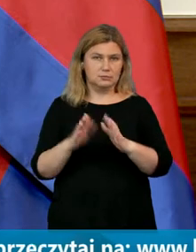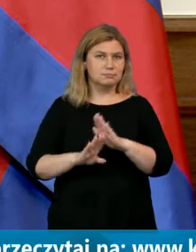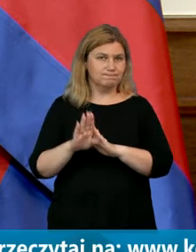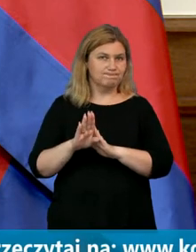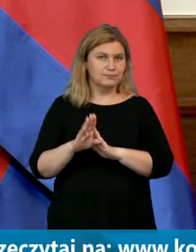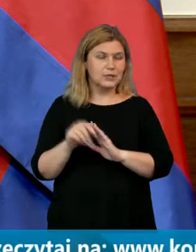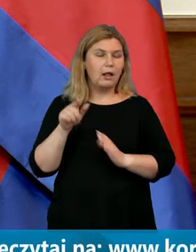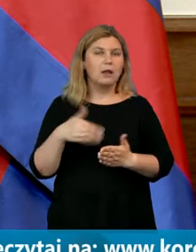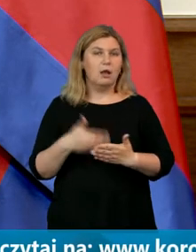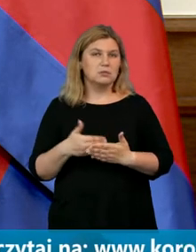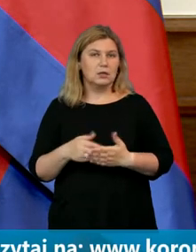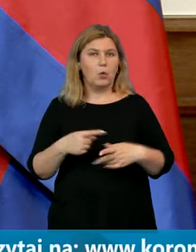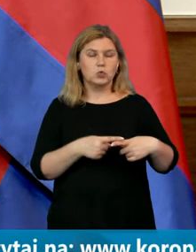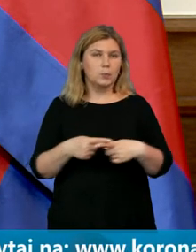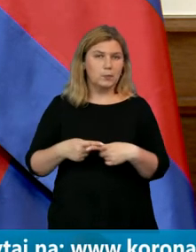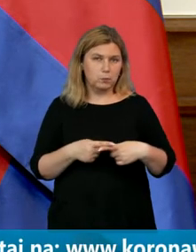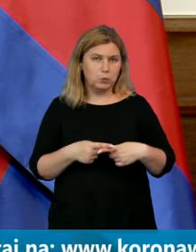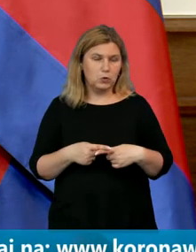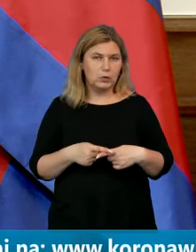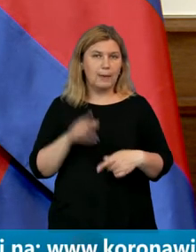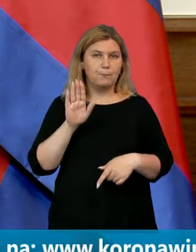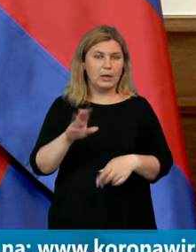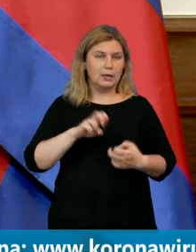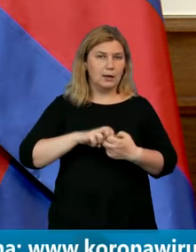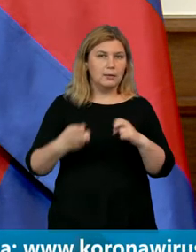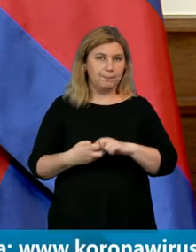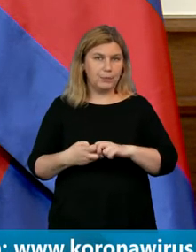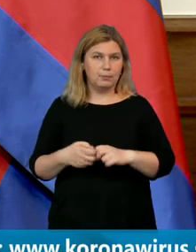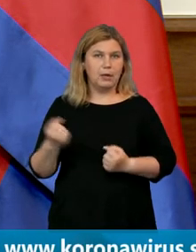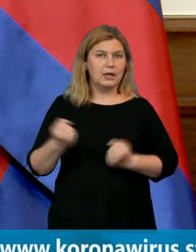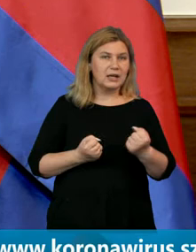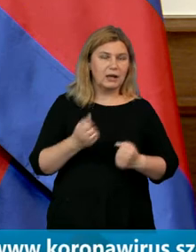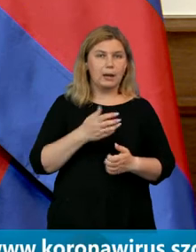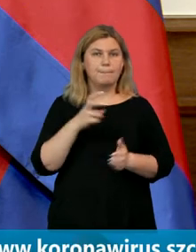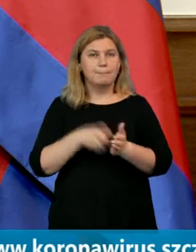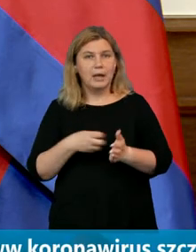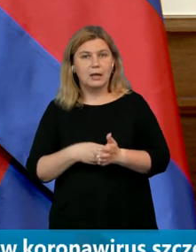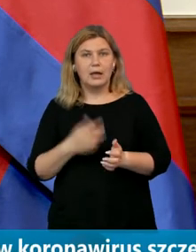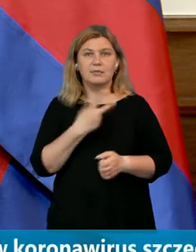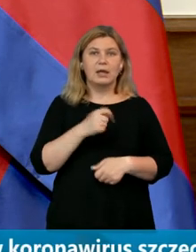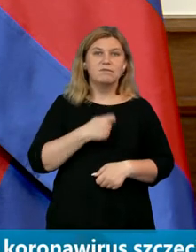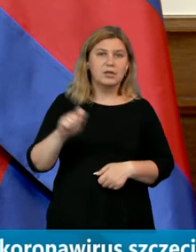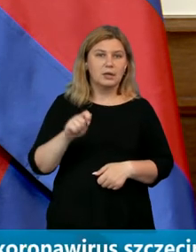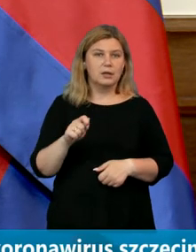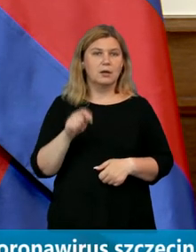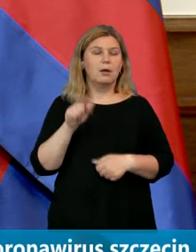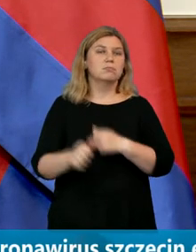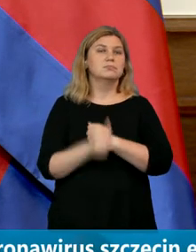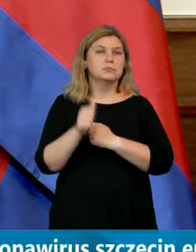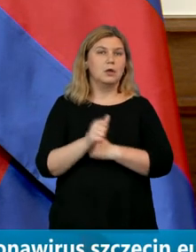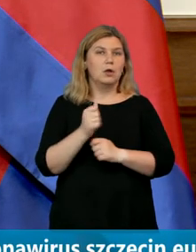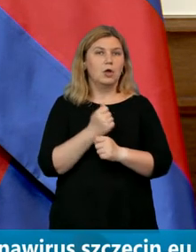uwypuklił i nasze spółki również borykają się z tego typu problemami. Jakaś tam część niewyjazdów następuje z powodu